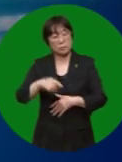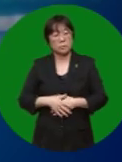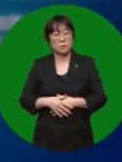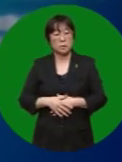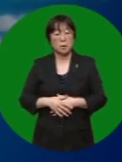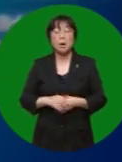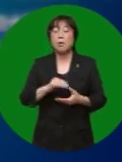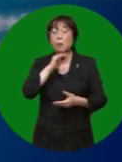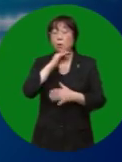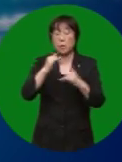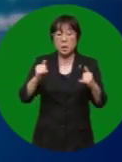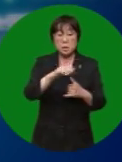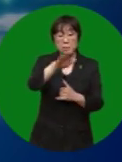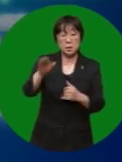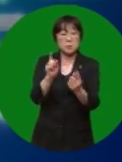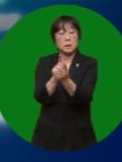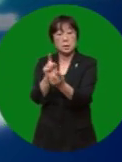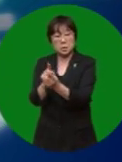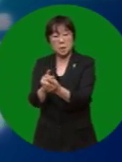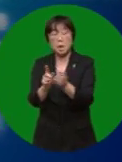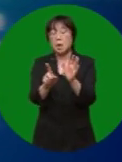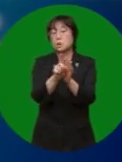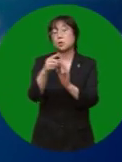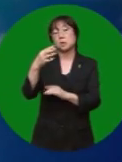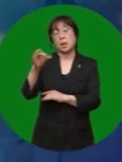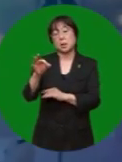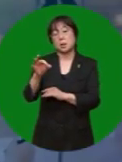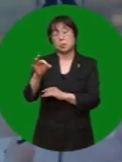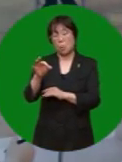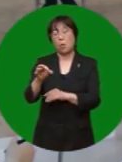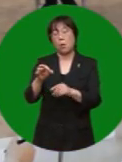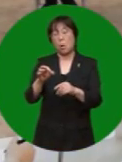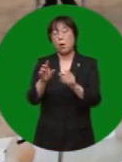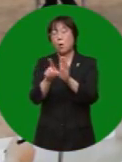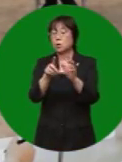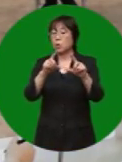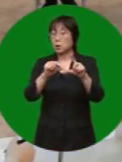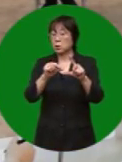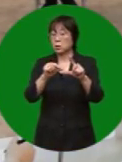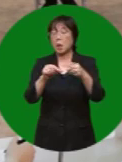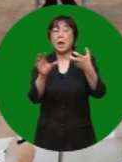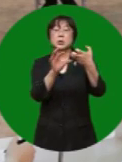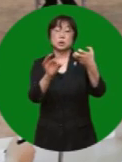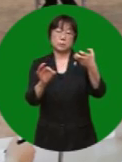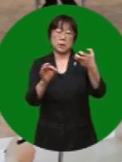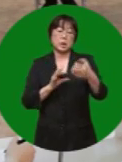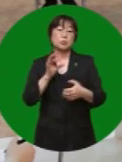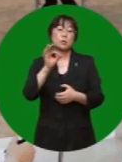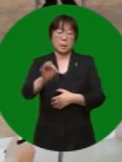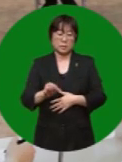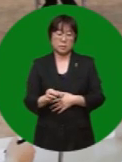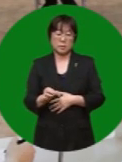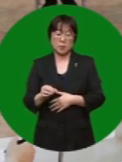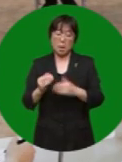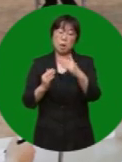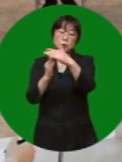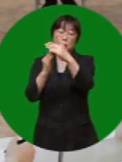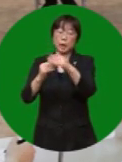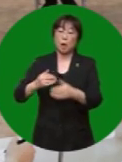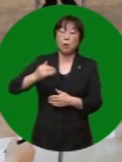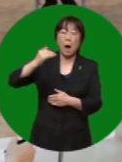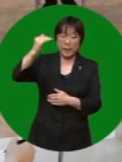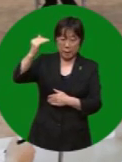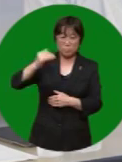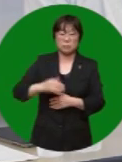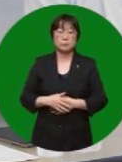しかも高齢者の皆さんに対して助成金の補助率8割まで出すとかね、あとは上限を上げ